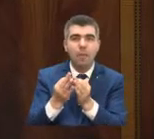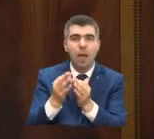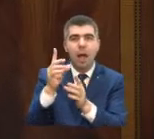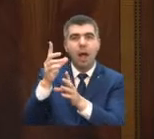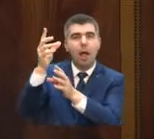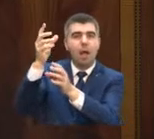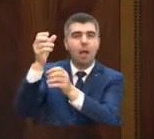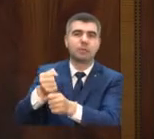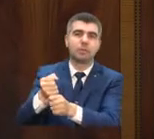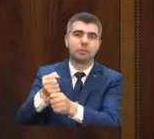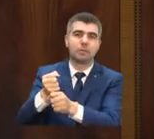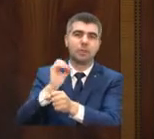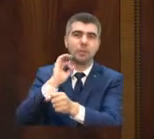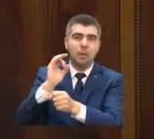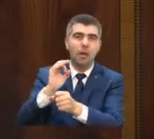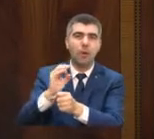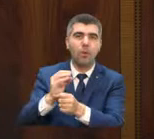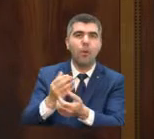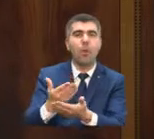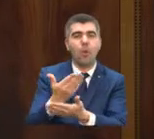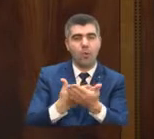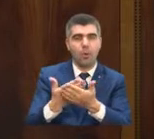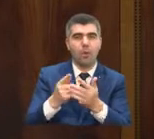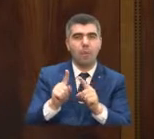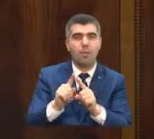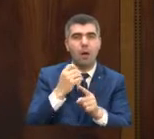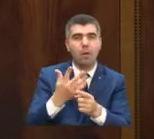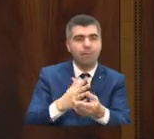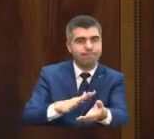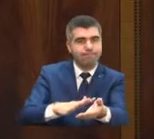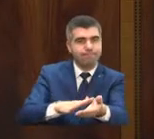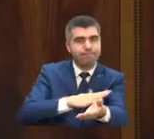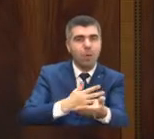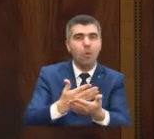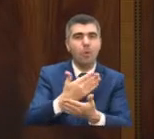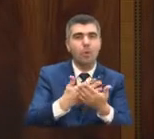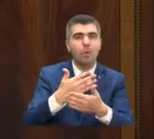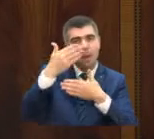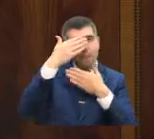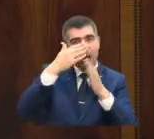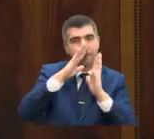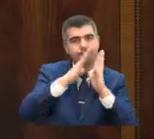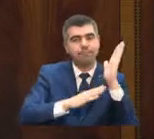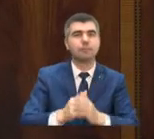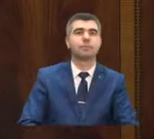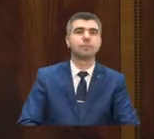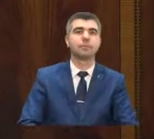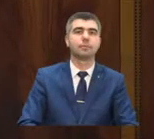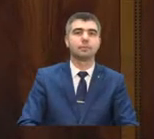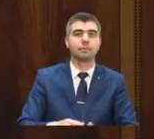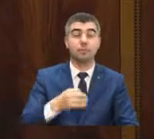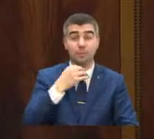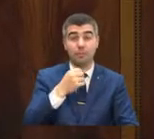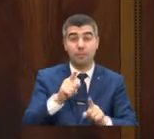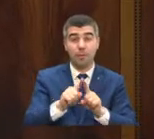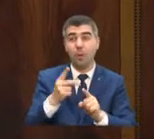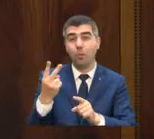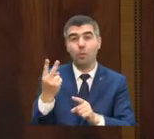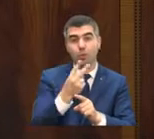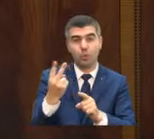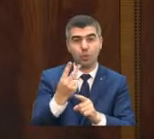فحسب، بل يمس المغرب والمغاربة جميعا. جريمة مقتل الضحيتين